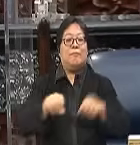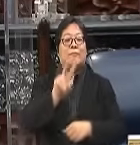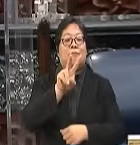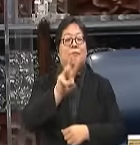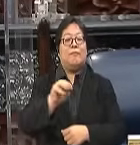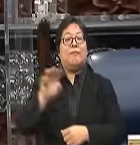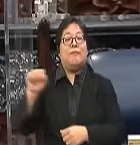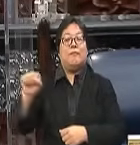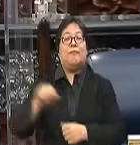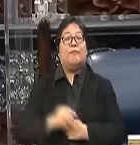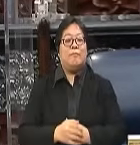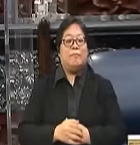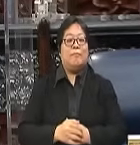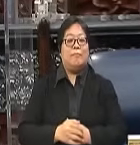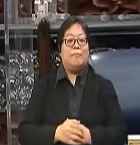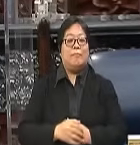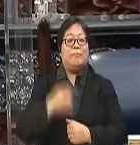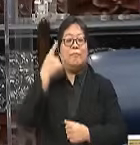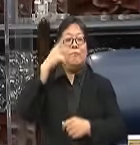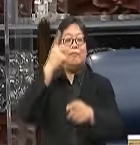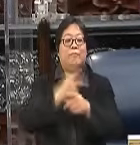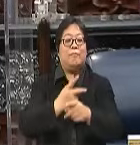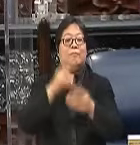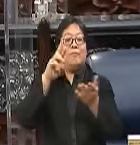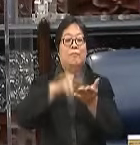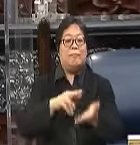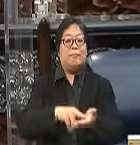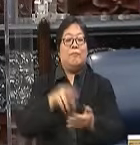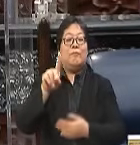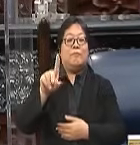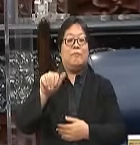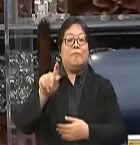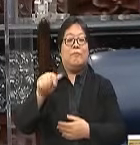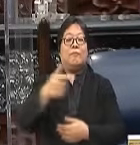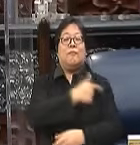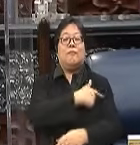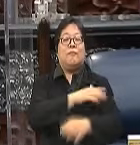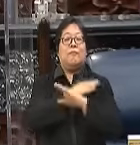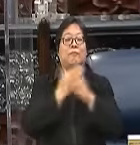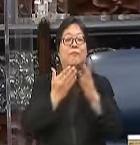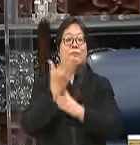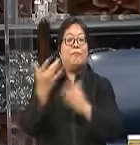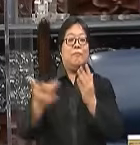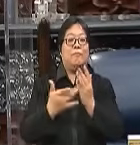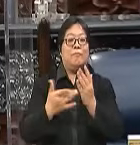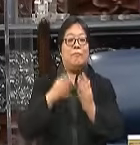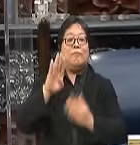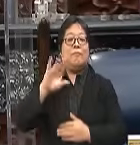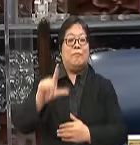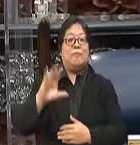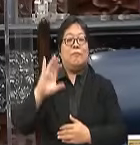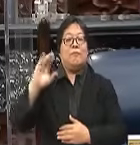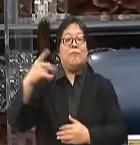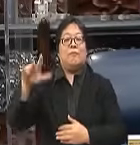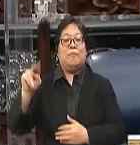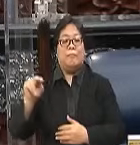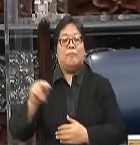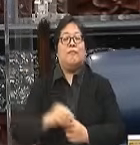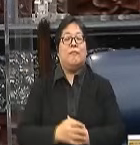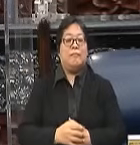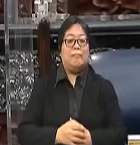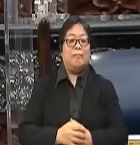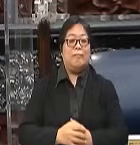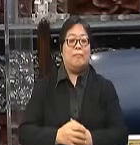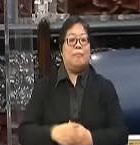PMS bagi penyimpanan record database nasi enggak teknologi blog change.com